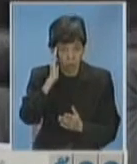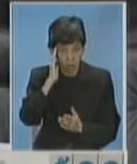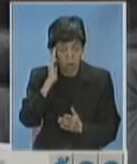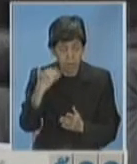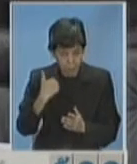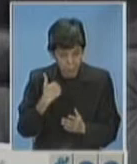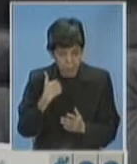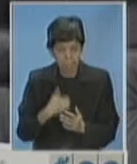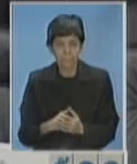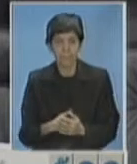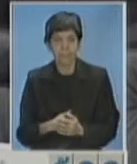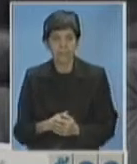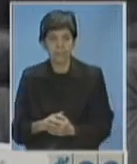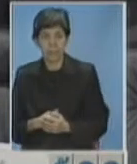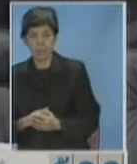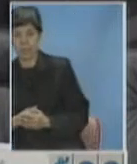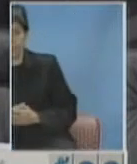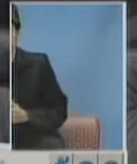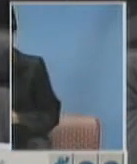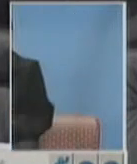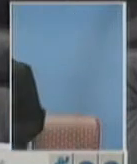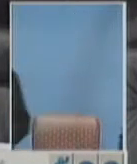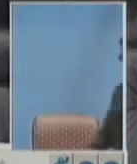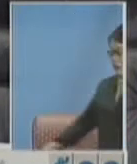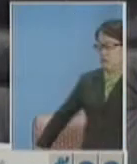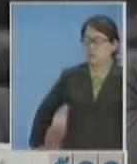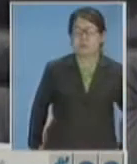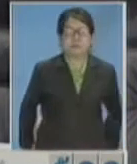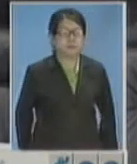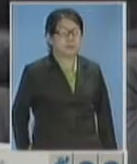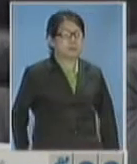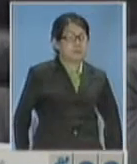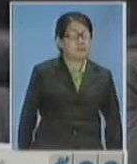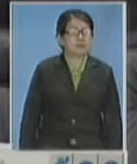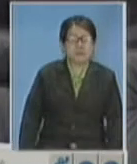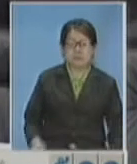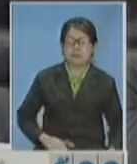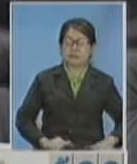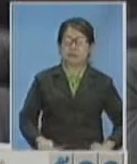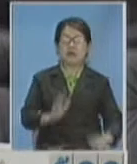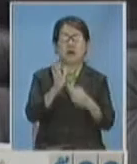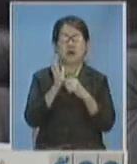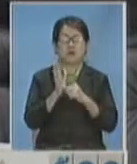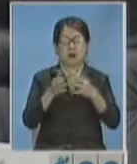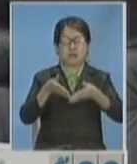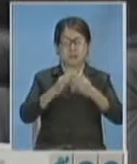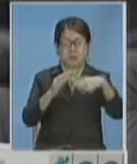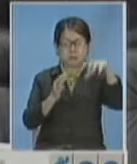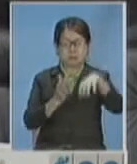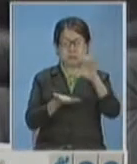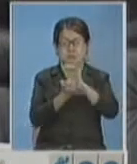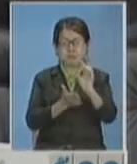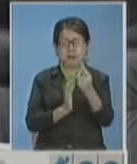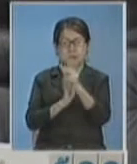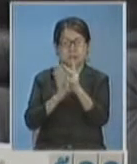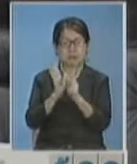ก็ยังมีอีกหลายตัวอย่างนะคะยกตัวอย่างเช่นมีการจัดตั้งกองทุนใหม่ๆโดยไม่มีกฎหมายรองรับแล้ว